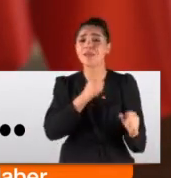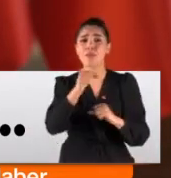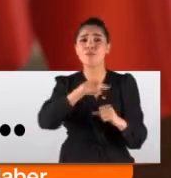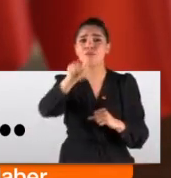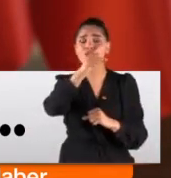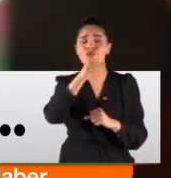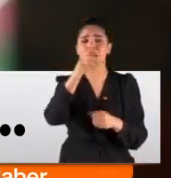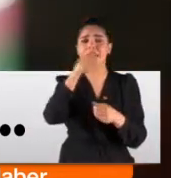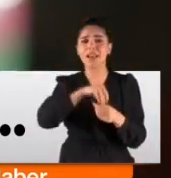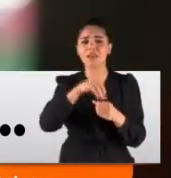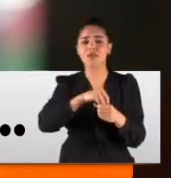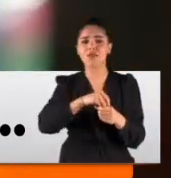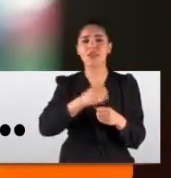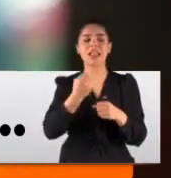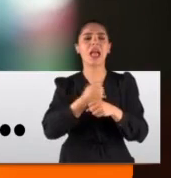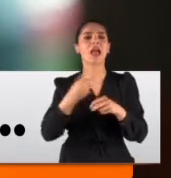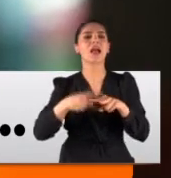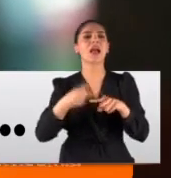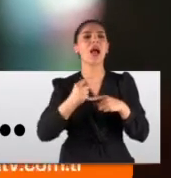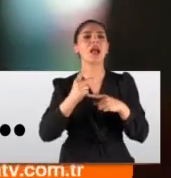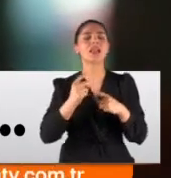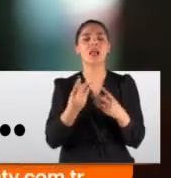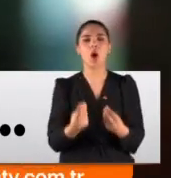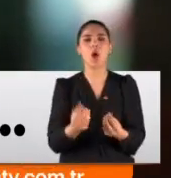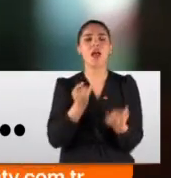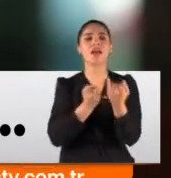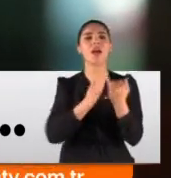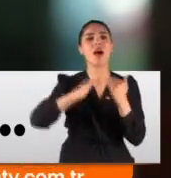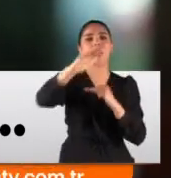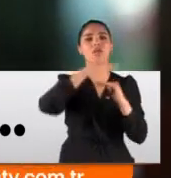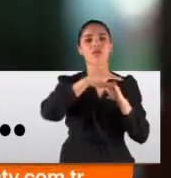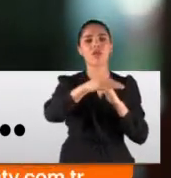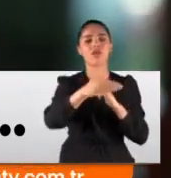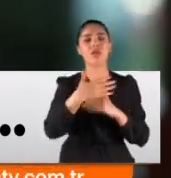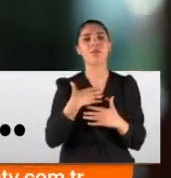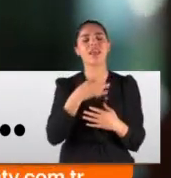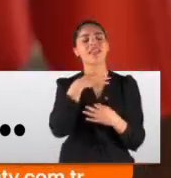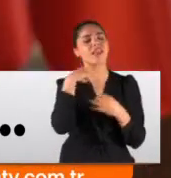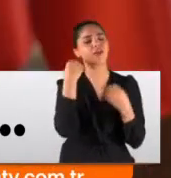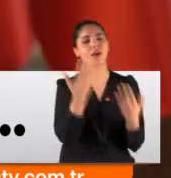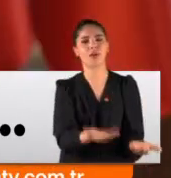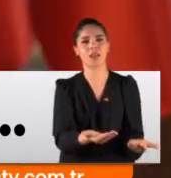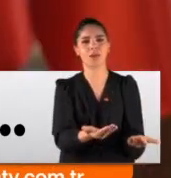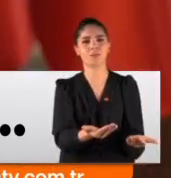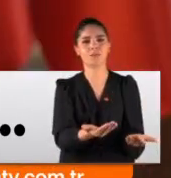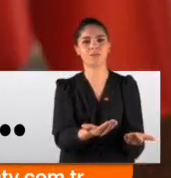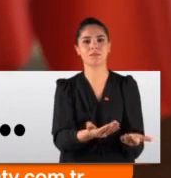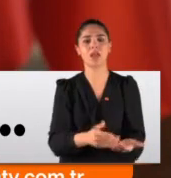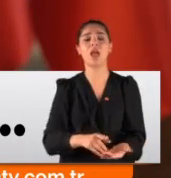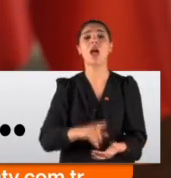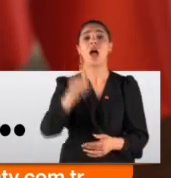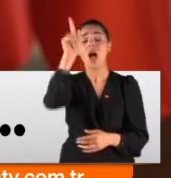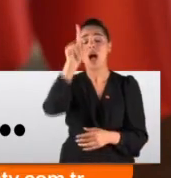mücadele sırasında gazilikle şereflenen kardeşlerimize de en kalbi şükranlarımı sunuyorum. Hakka